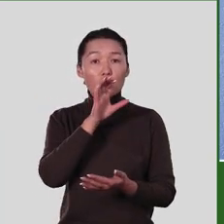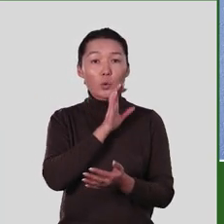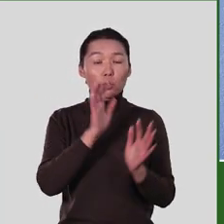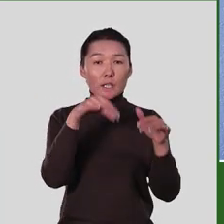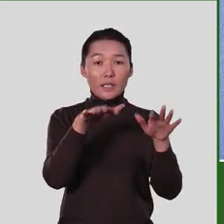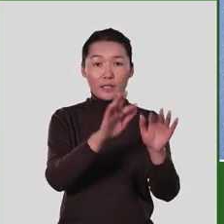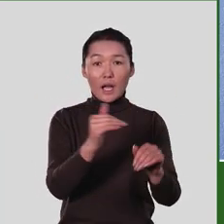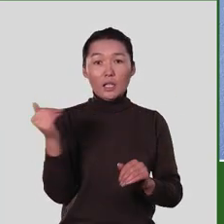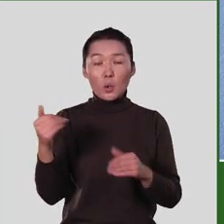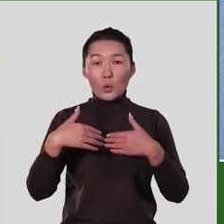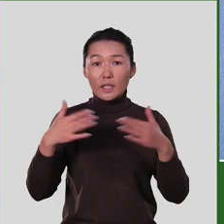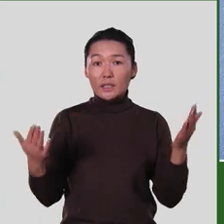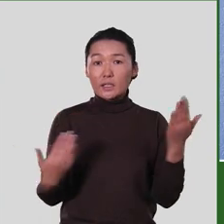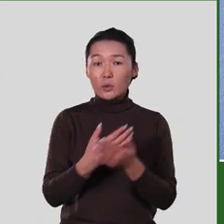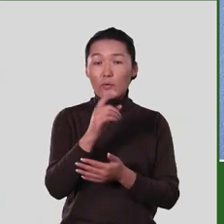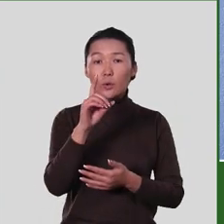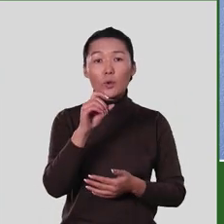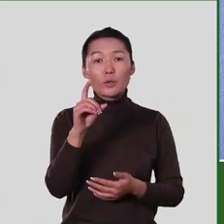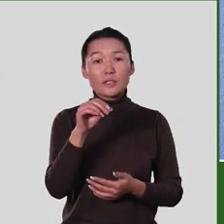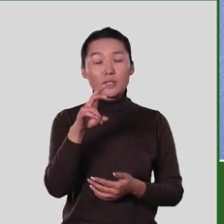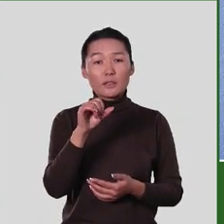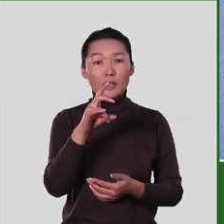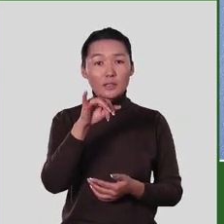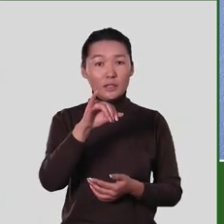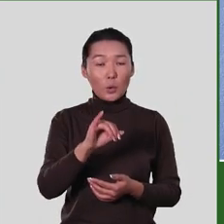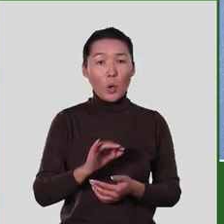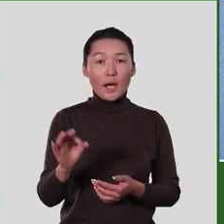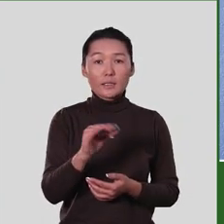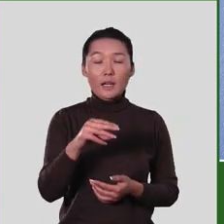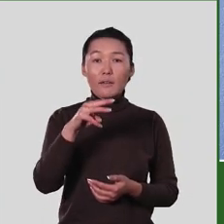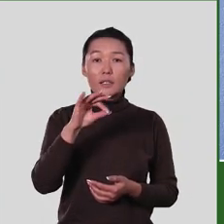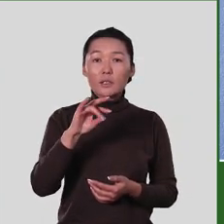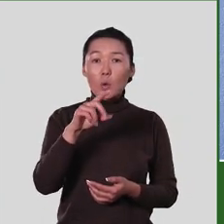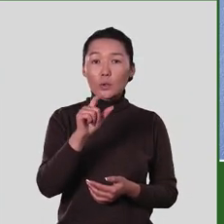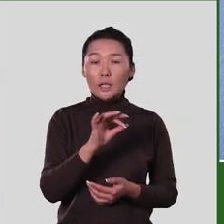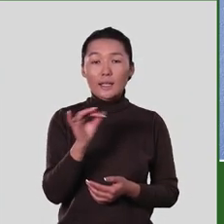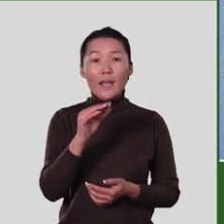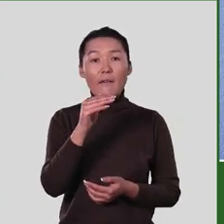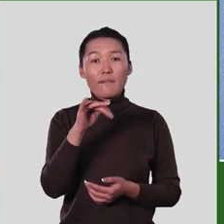открыл Новую Зеландию, острова Тонга и Фиджи.